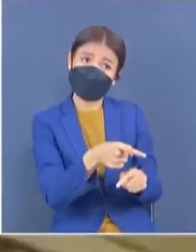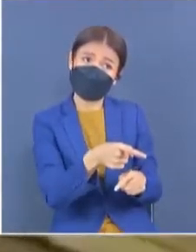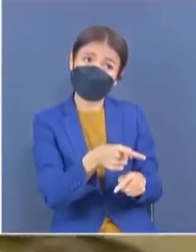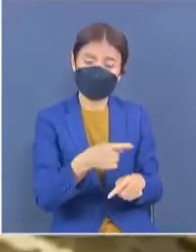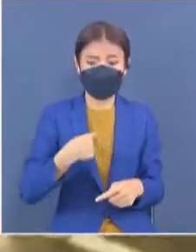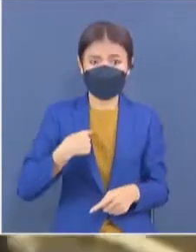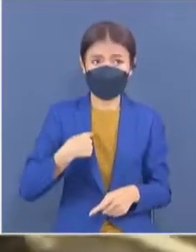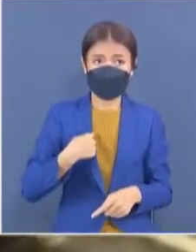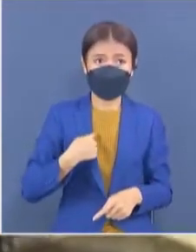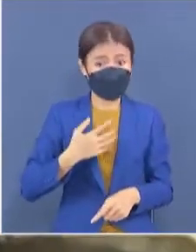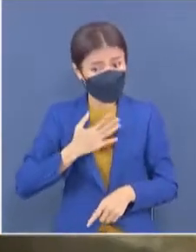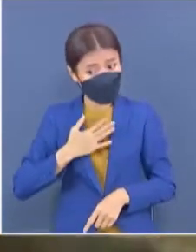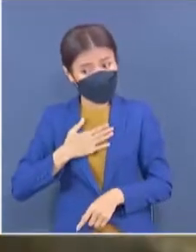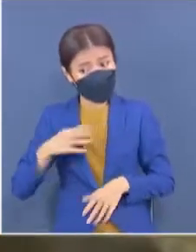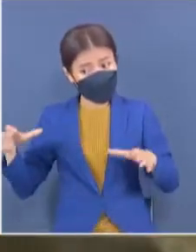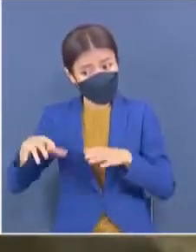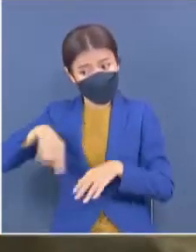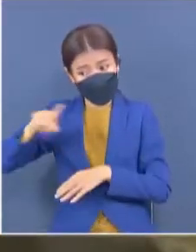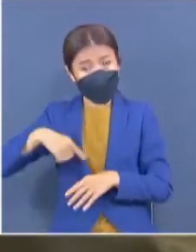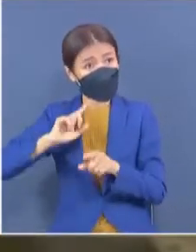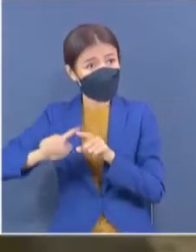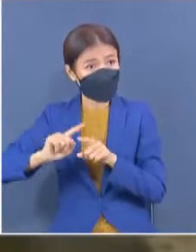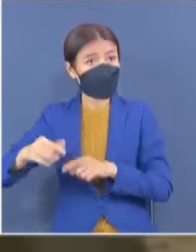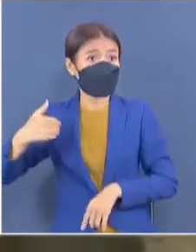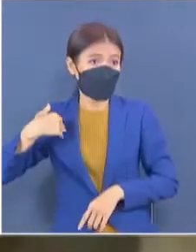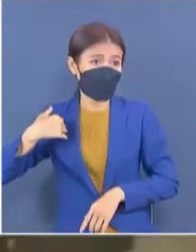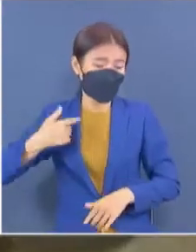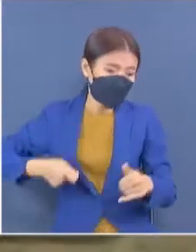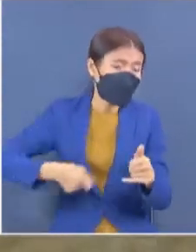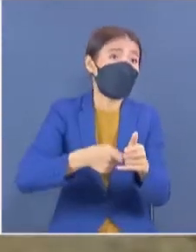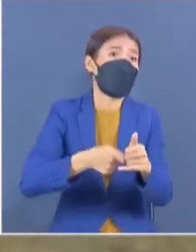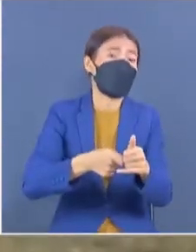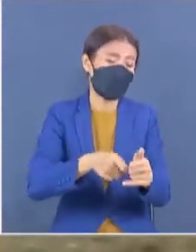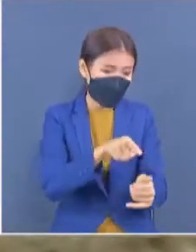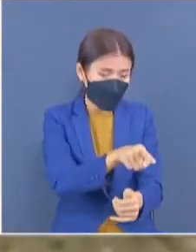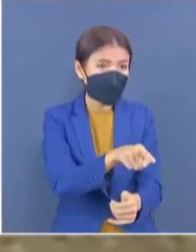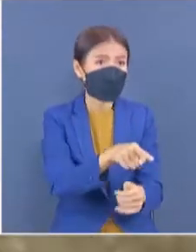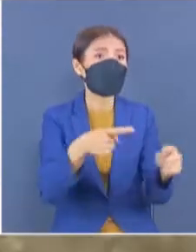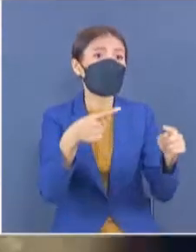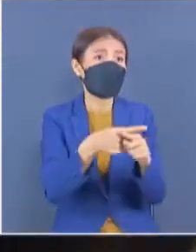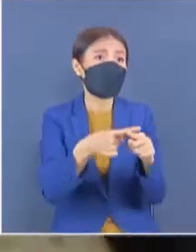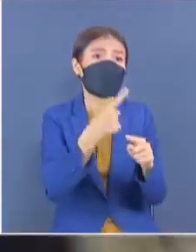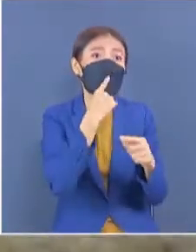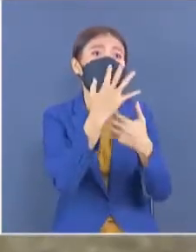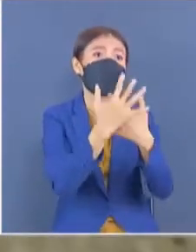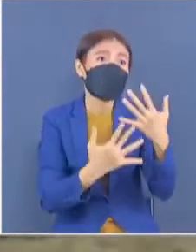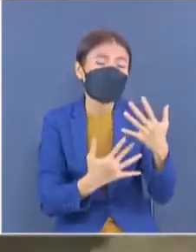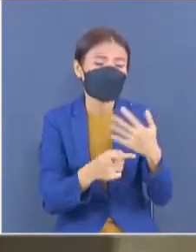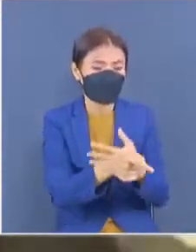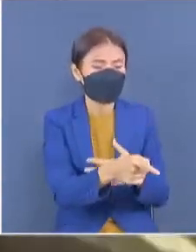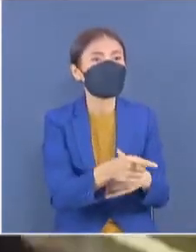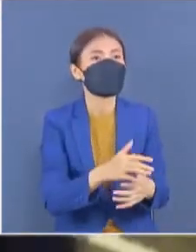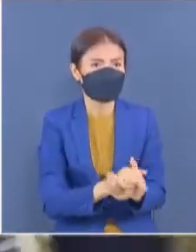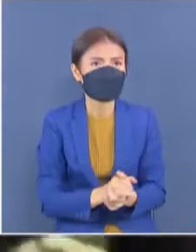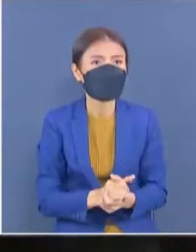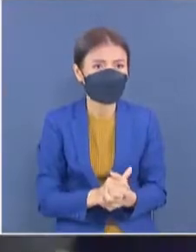เนี่ยมีอาวุธมีดนะครับแล้วก็จ้วงแทงเข้าไปทำให้นายยุทธศาสตร์เนี่ยเลือดไหลแล้วก็จมกองเลือดอยู่ตรงนั้นนะฮะ